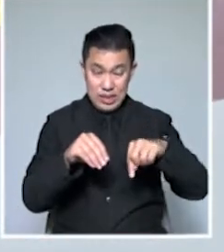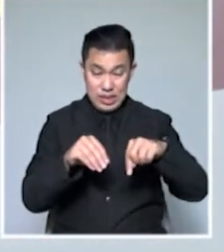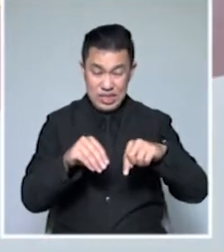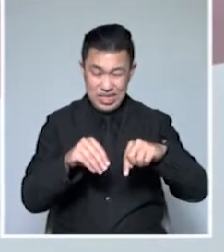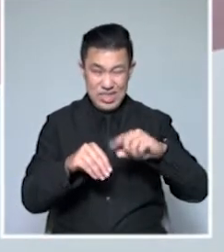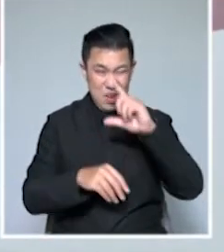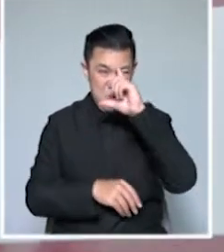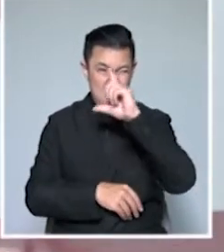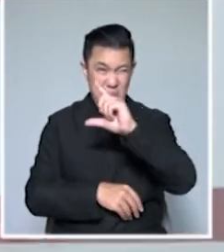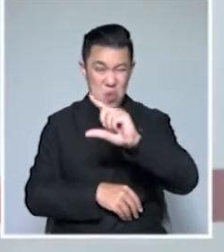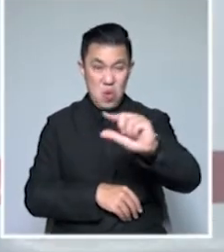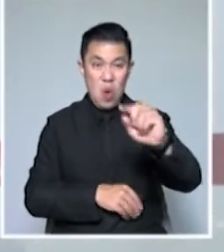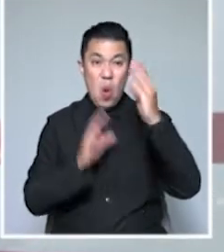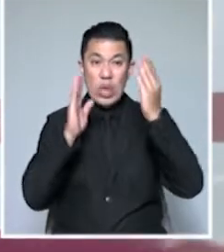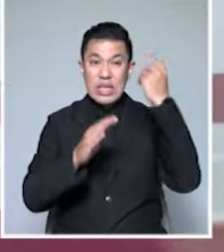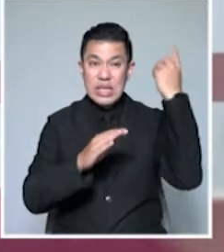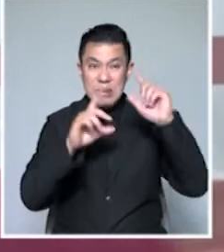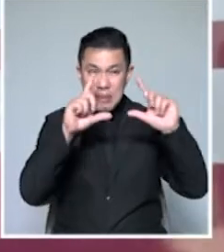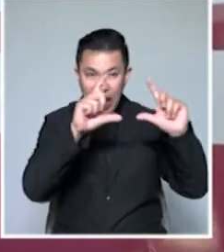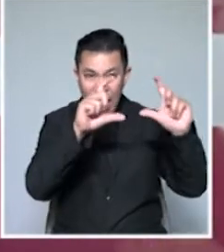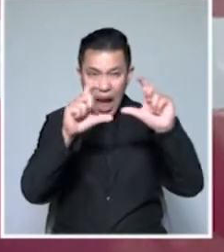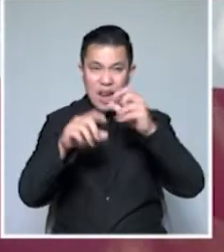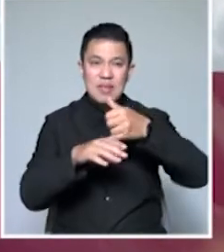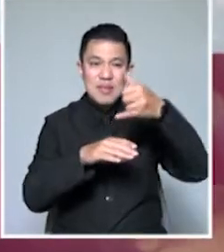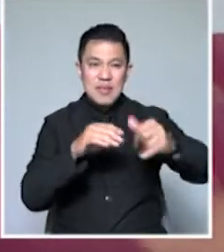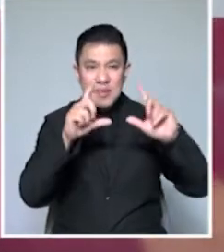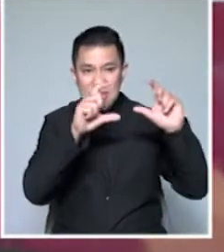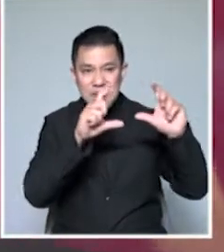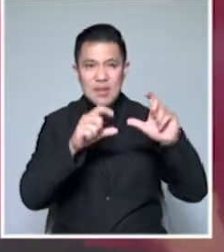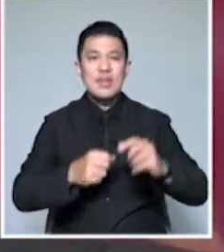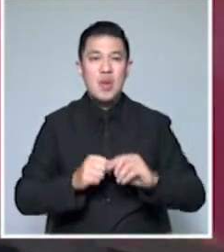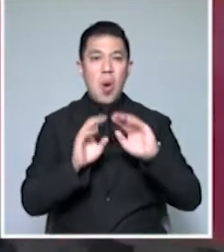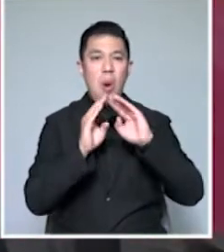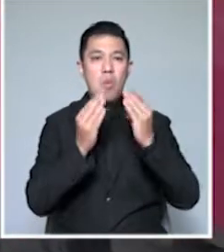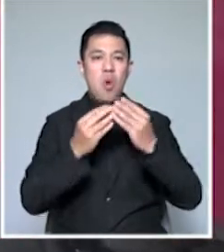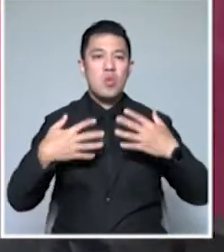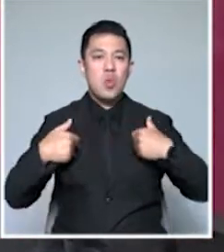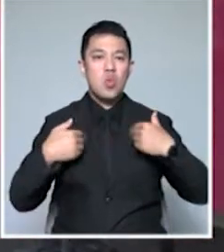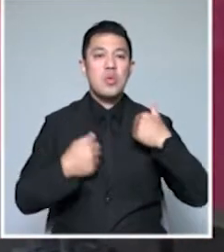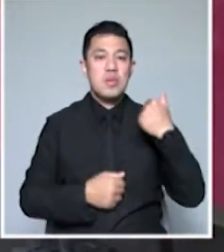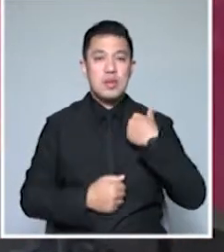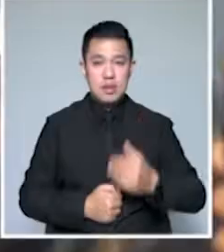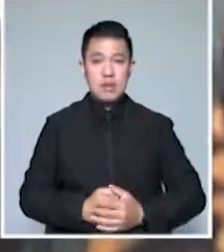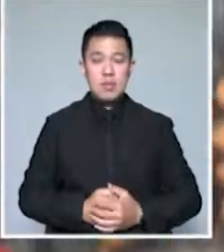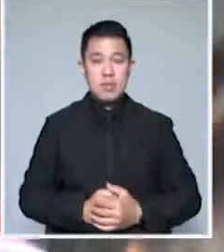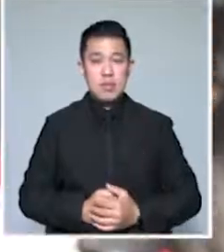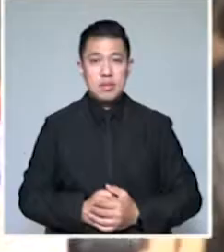อดแนวยาวนะคะก็จะมีนักท่องเที่ยวค่ะลงไปถ่ายรูปกับครอบครัวกันอย่างสนุกสนานเพลิดเพลินเลยทีเดียวค่ะ